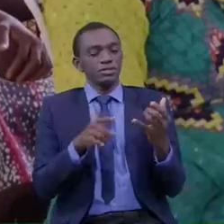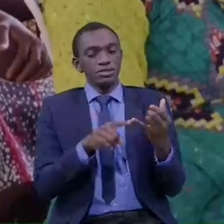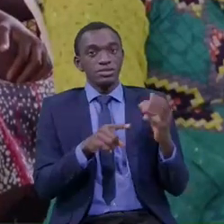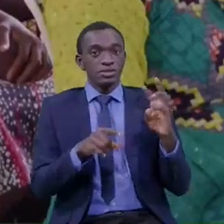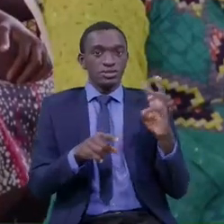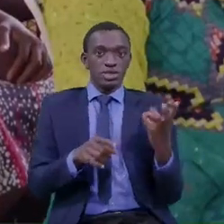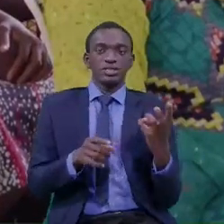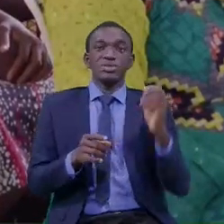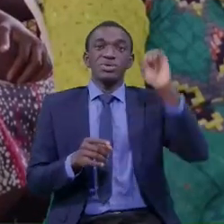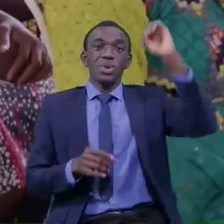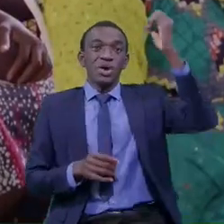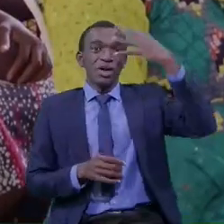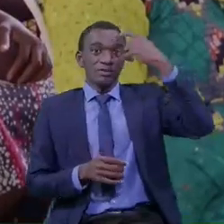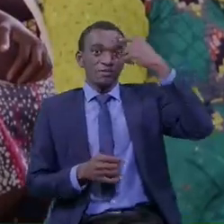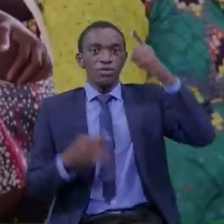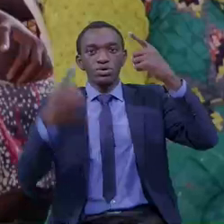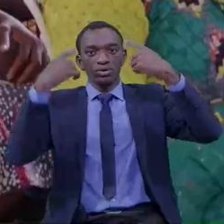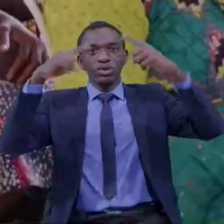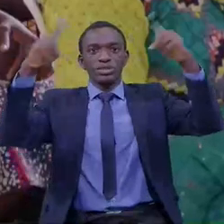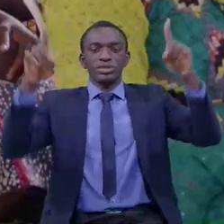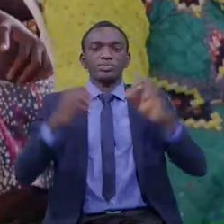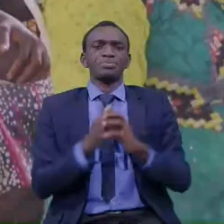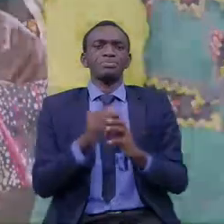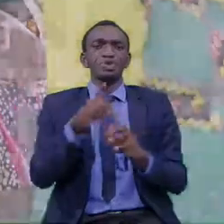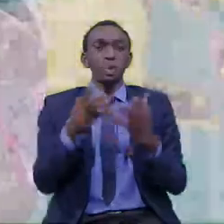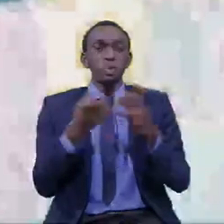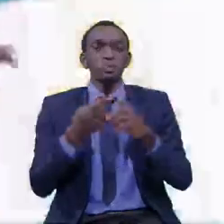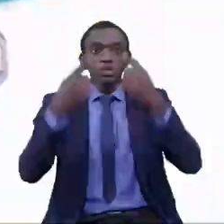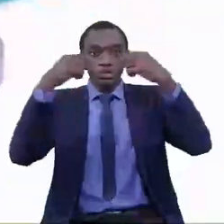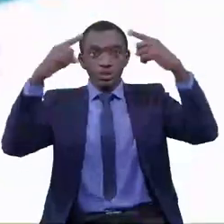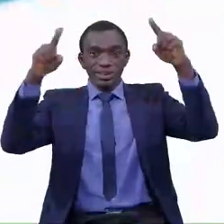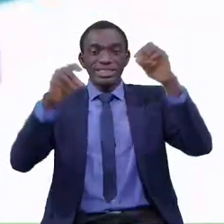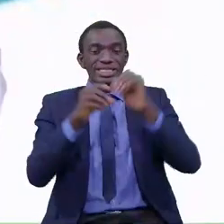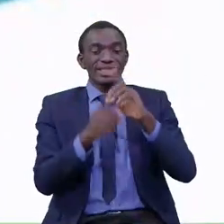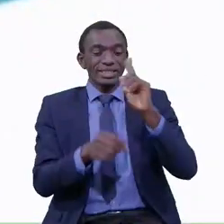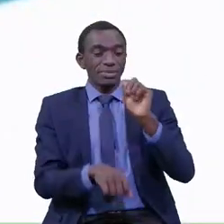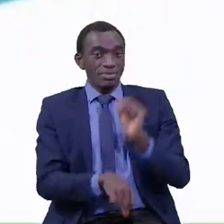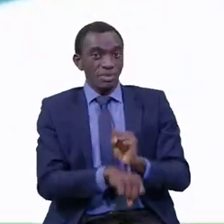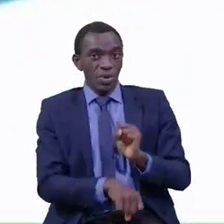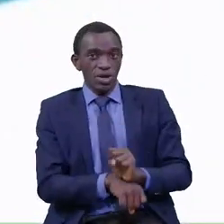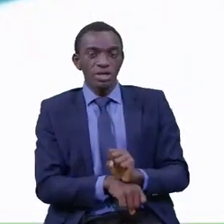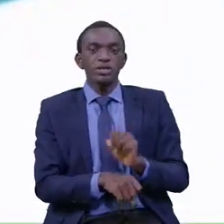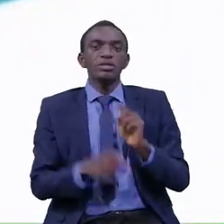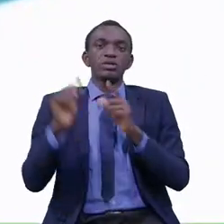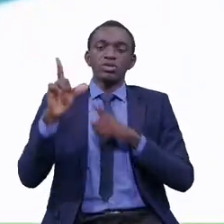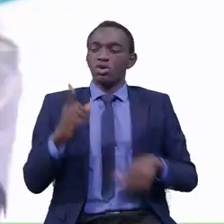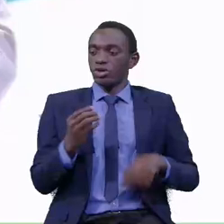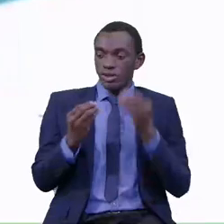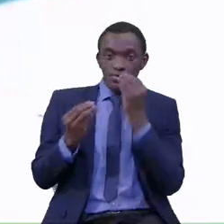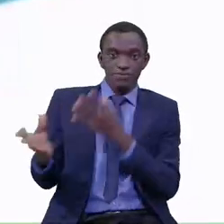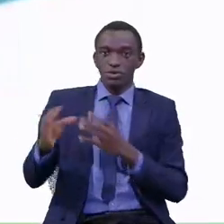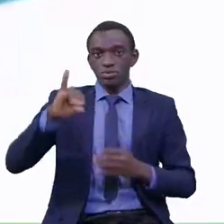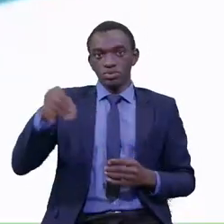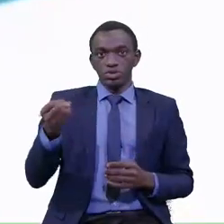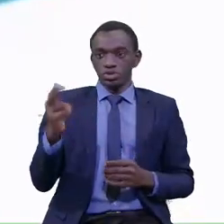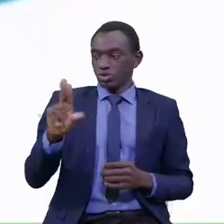succès. Tu veux réussir dans le ministère. Le Seigneur dit à Josué que ce livre de la loi ne s'éloigne point de ta